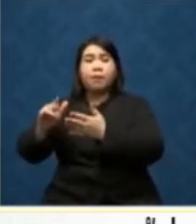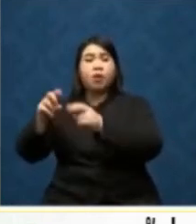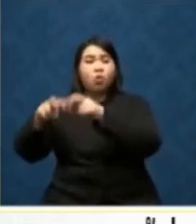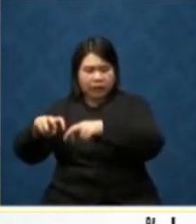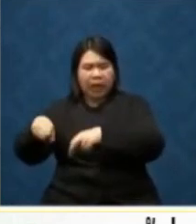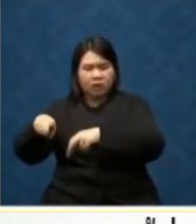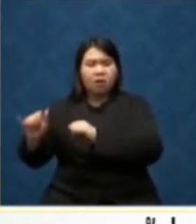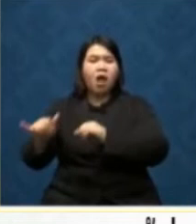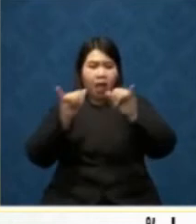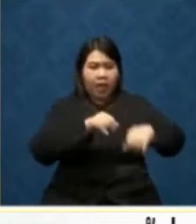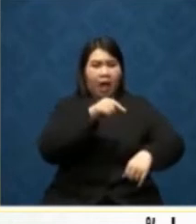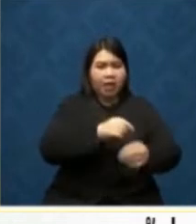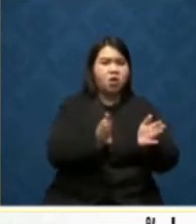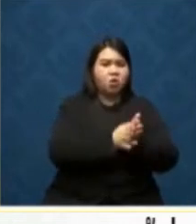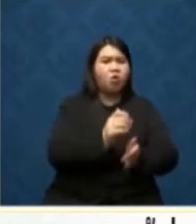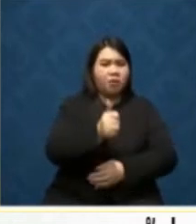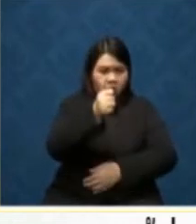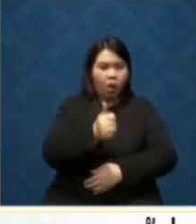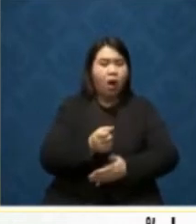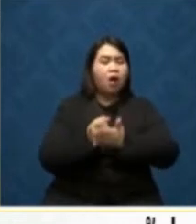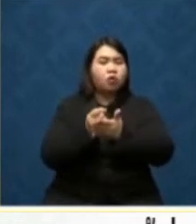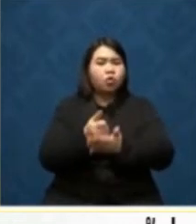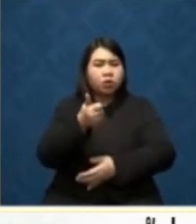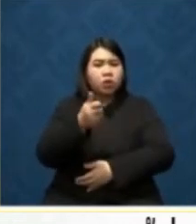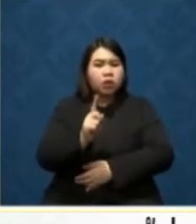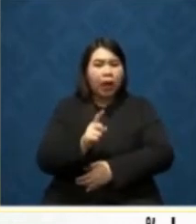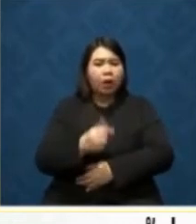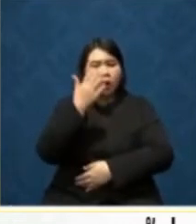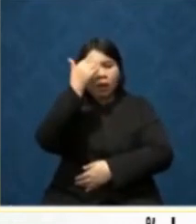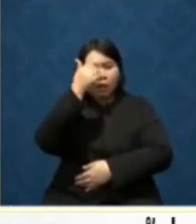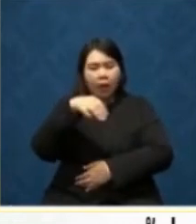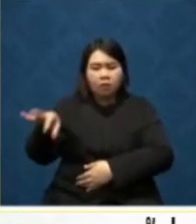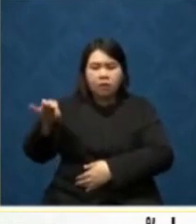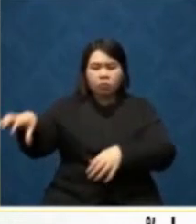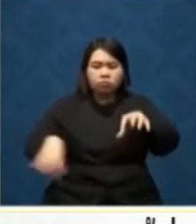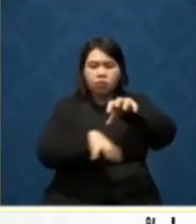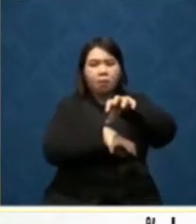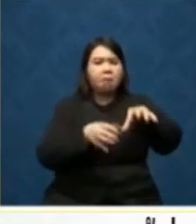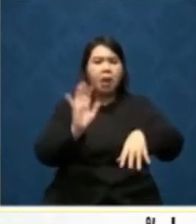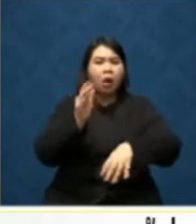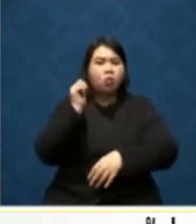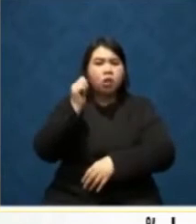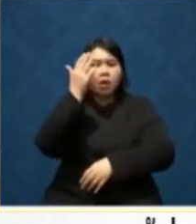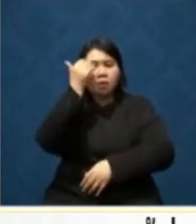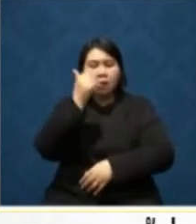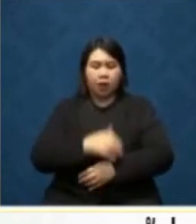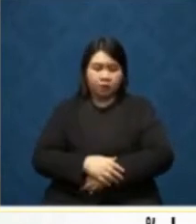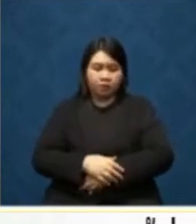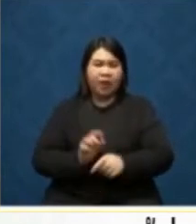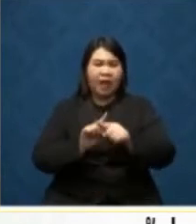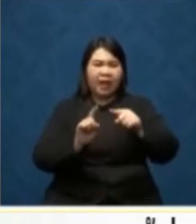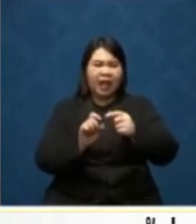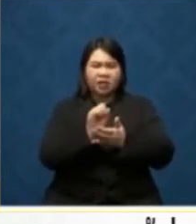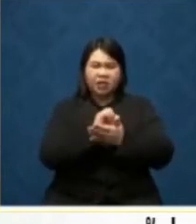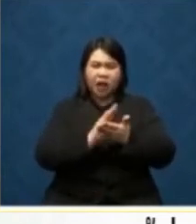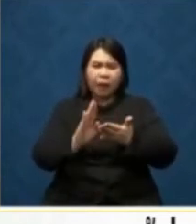ลที่การทำงใของตัวเอาสาววจักลเข้ามามัเปประโยชน์กับงพระมาณมากว่าเหตุผลอะไรททาน